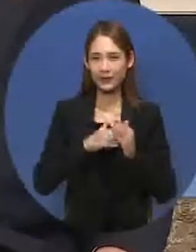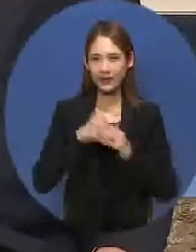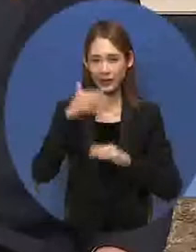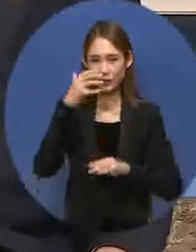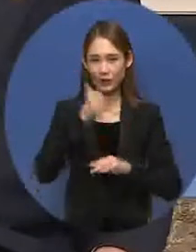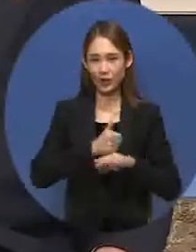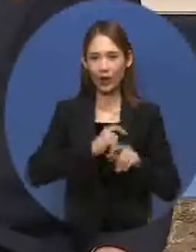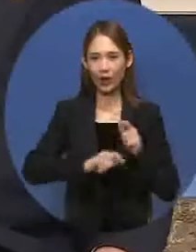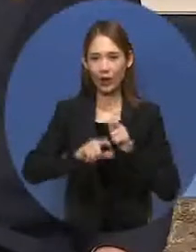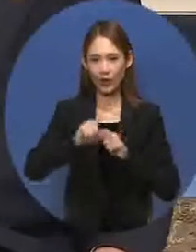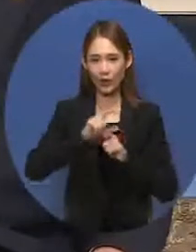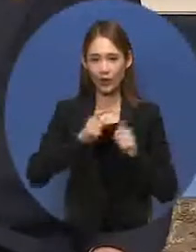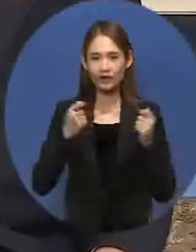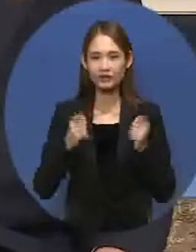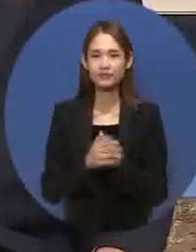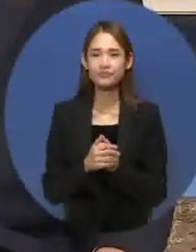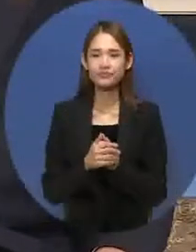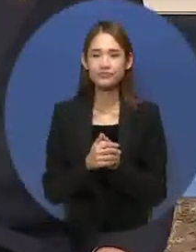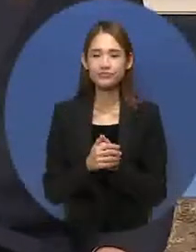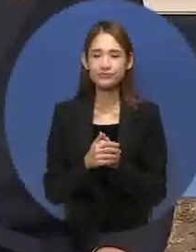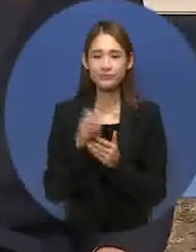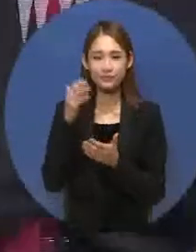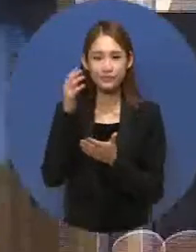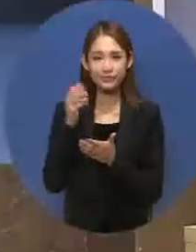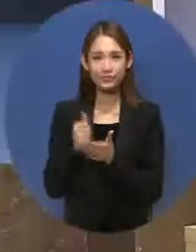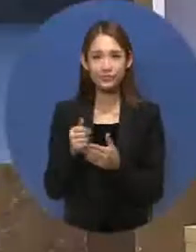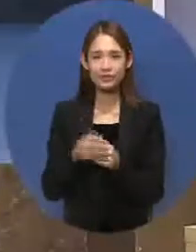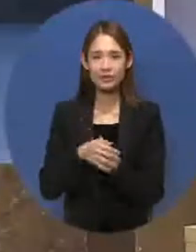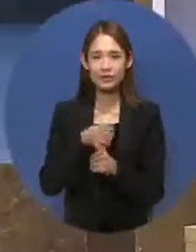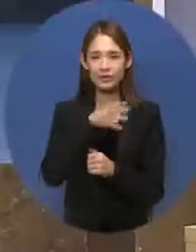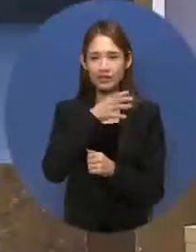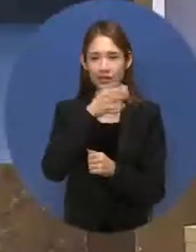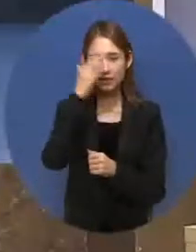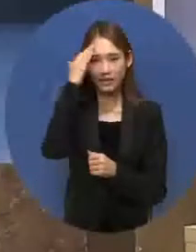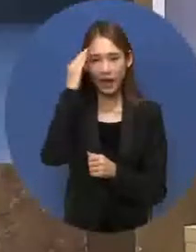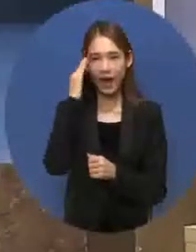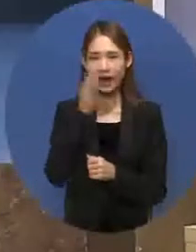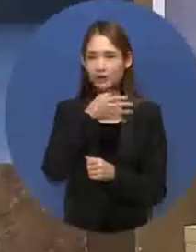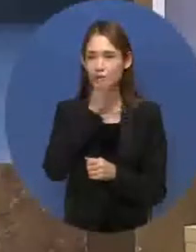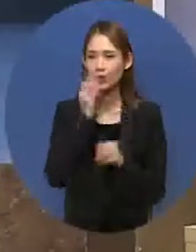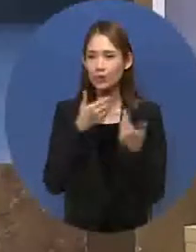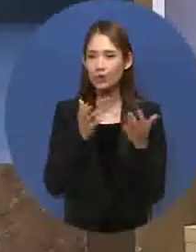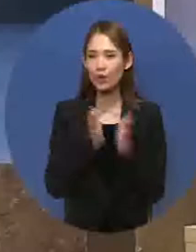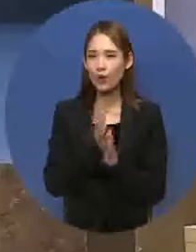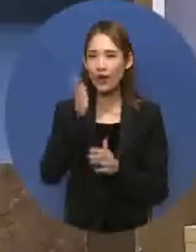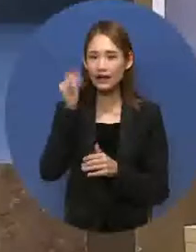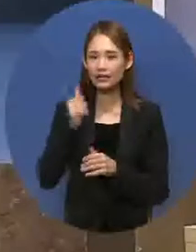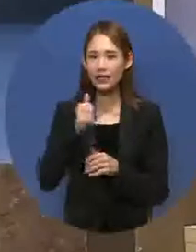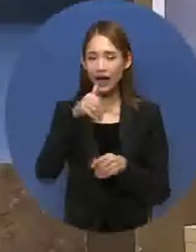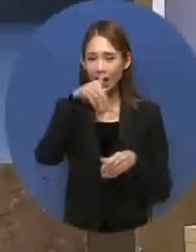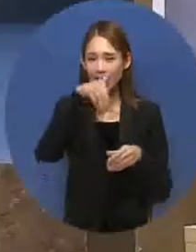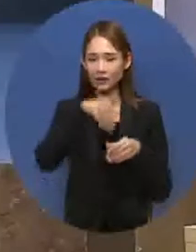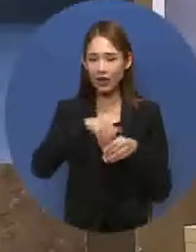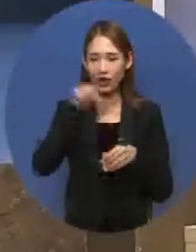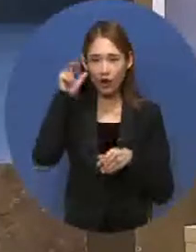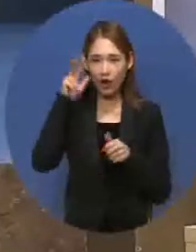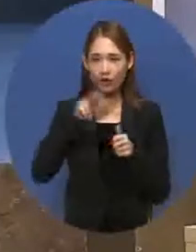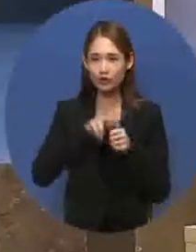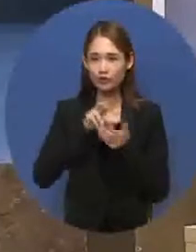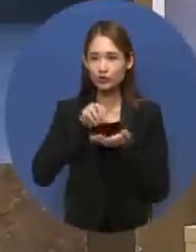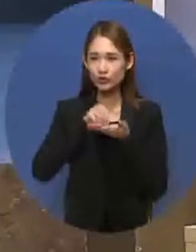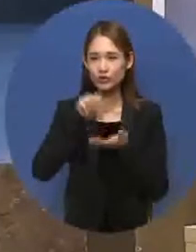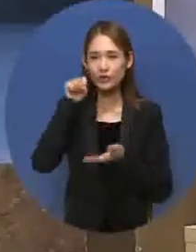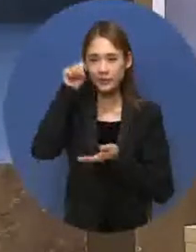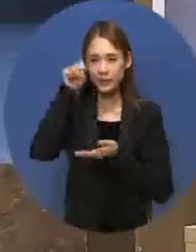결과가 아닐까 싶은데요. 또 회장님께서는 이 대한노인회 회장 선거에 출마하시면서 또